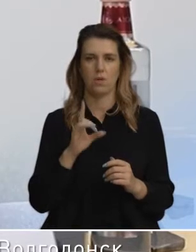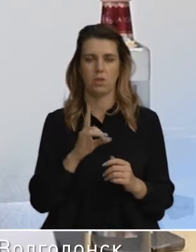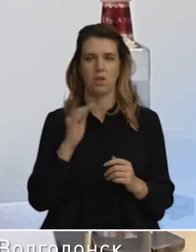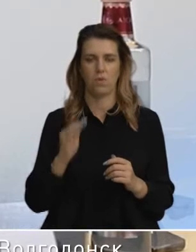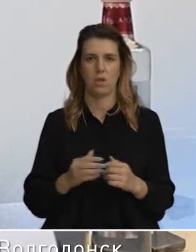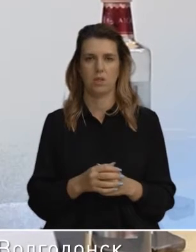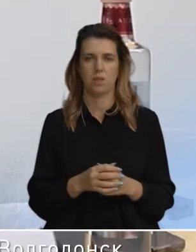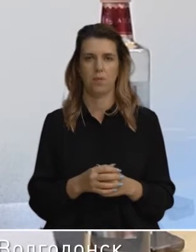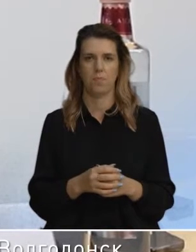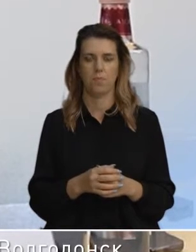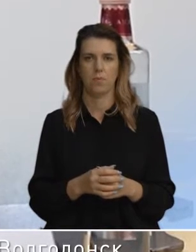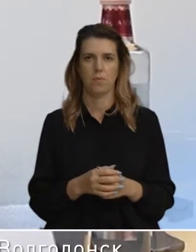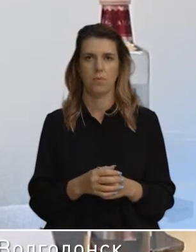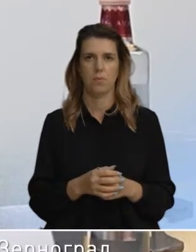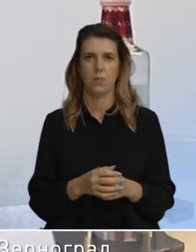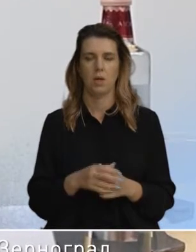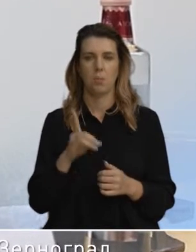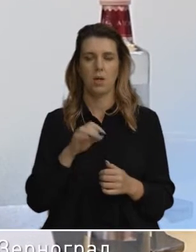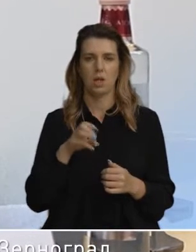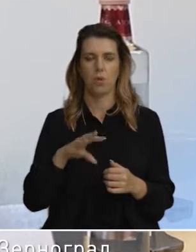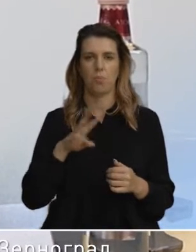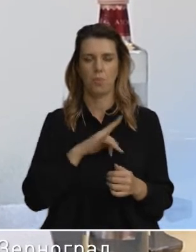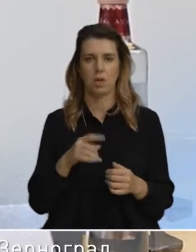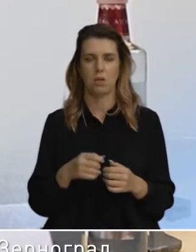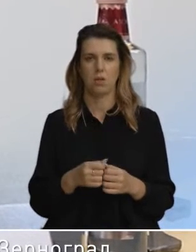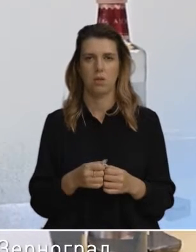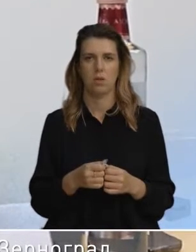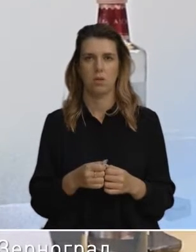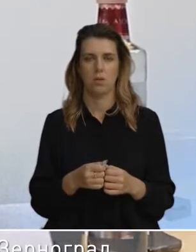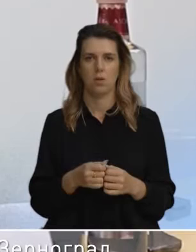Российской Федерации. При этом мы